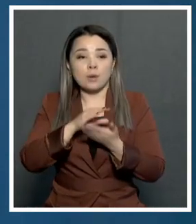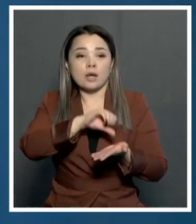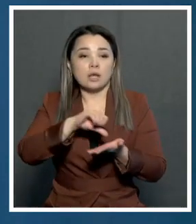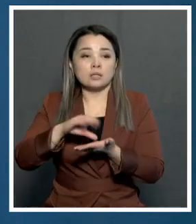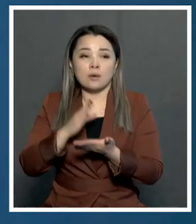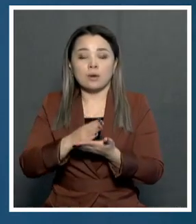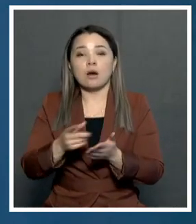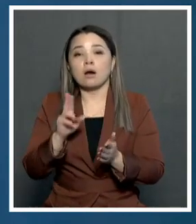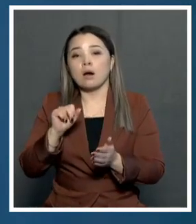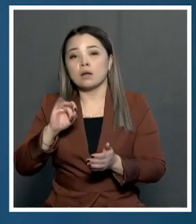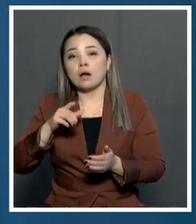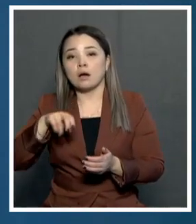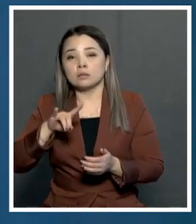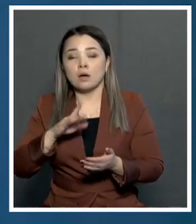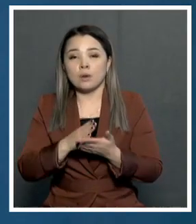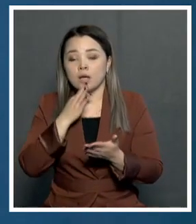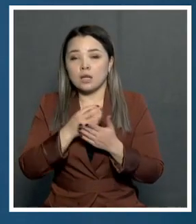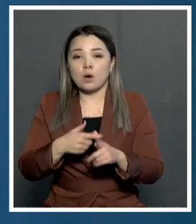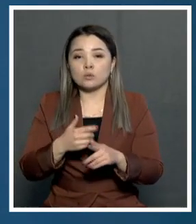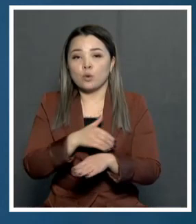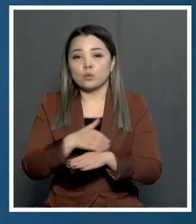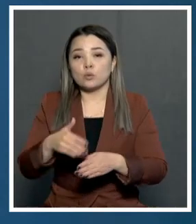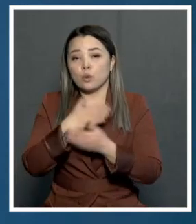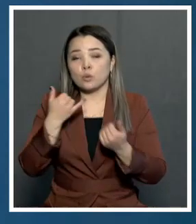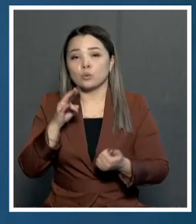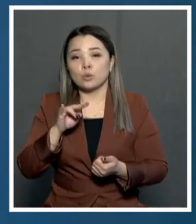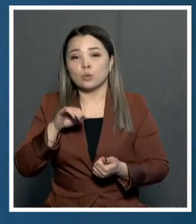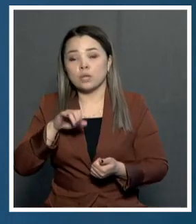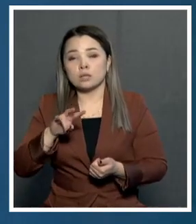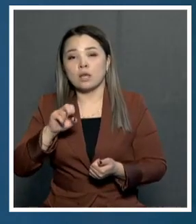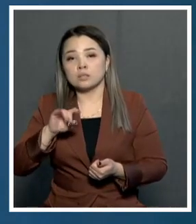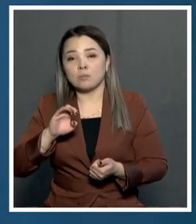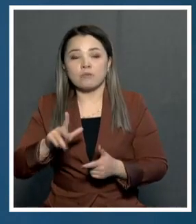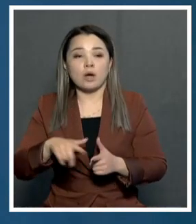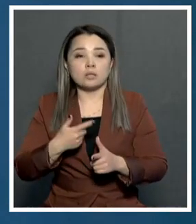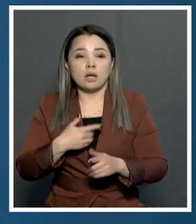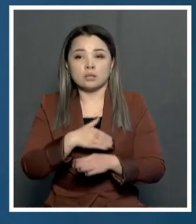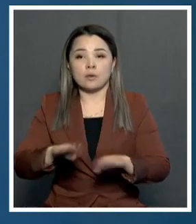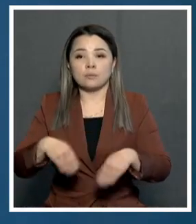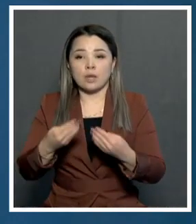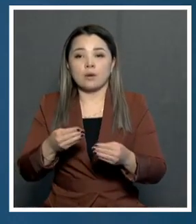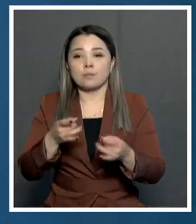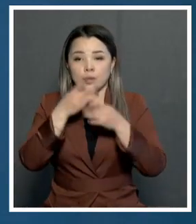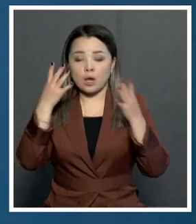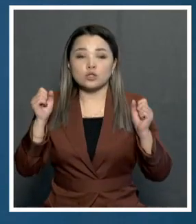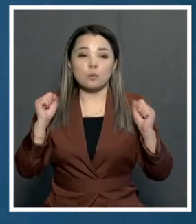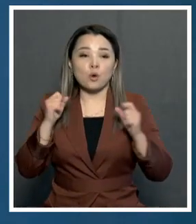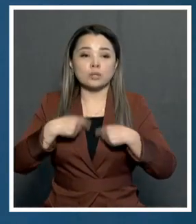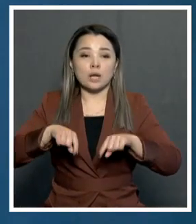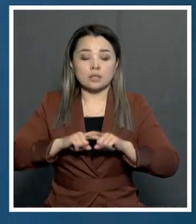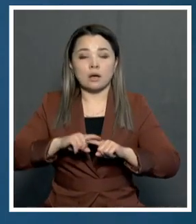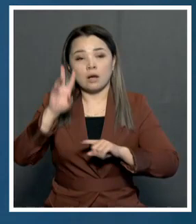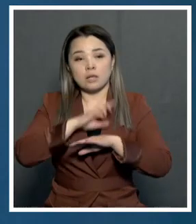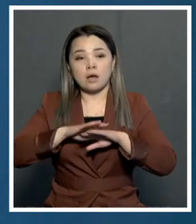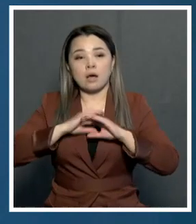өкілдері Қарағайлы ықшамауданындағы атаусыз көшеге Нұрсұлтан Назарбаевтың есімін беру және осындағы мәдени спорт кешенін елбасы арена